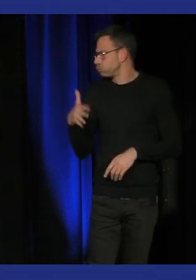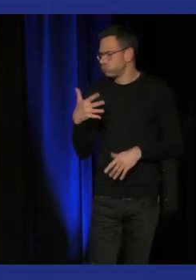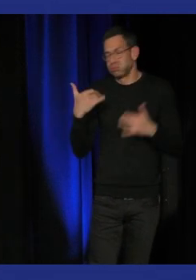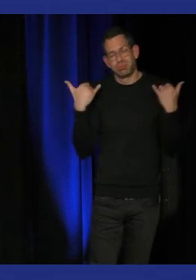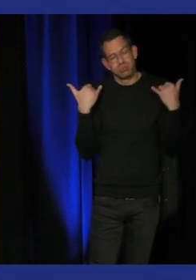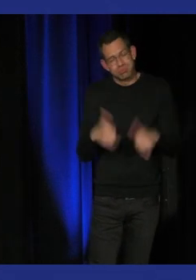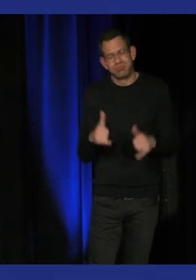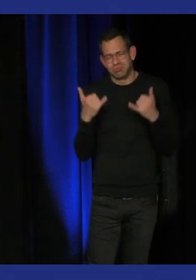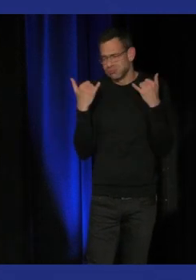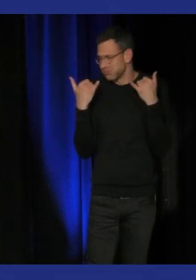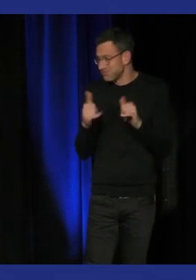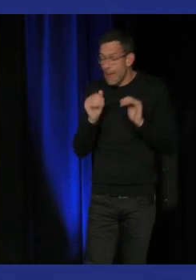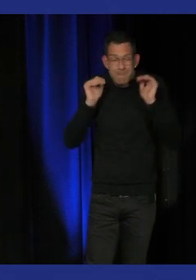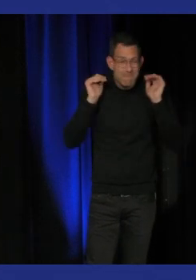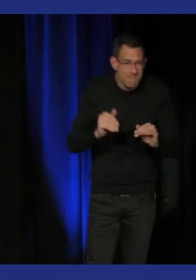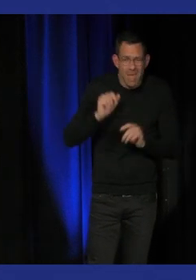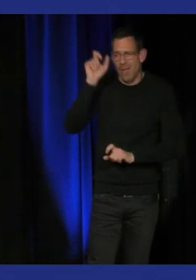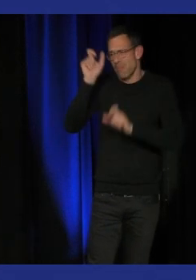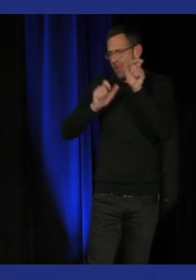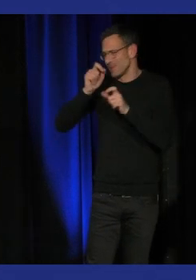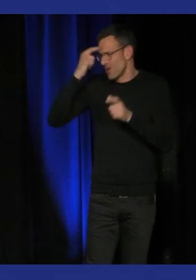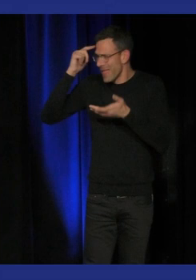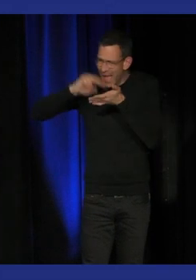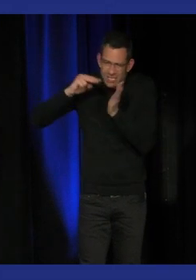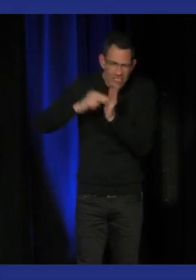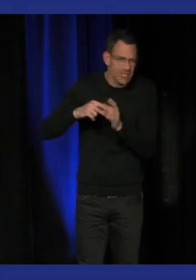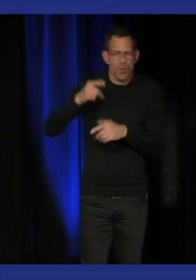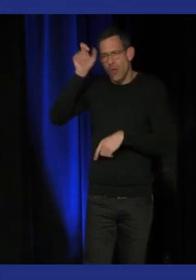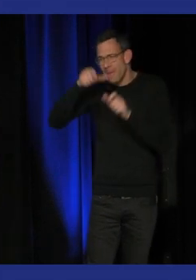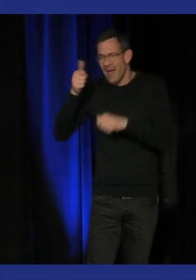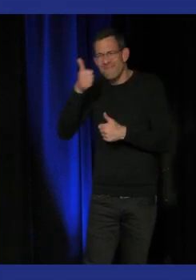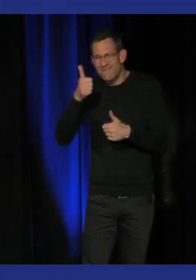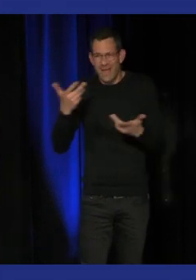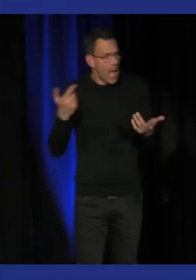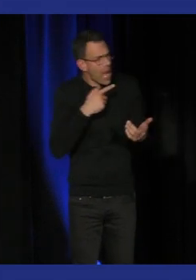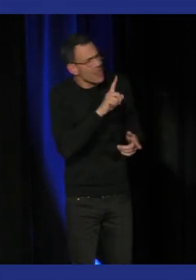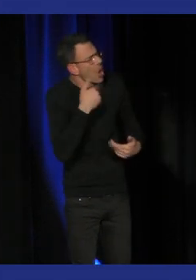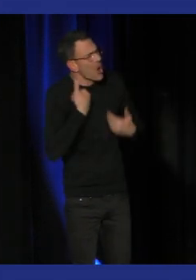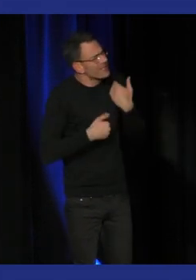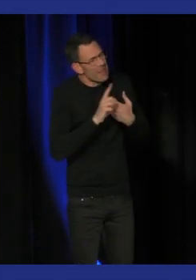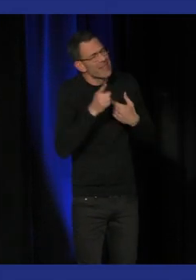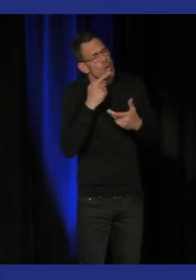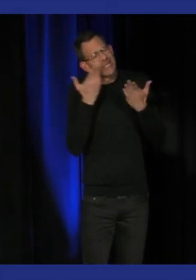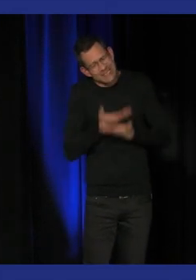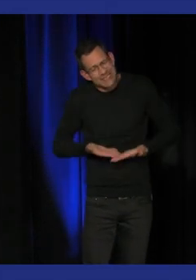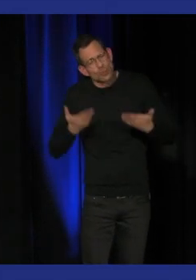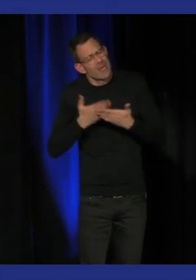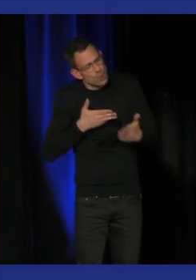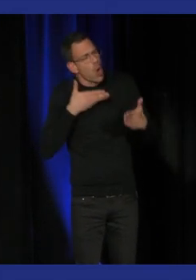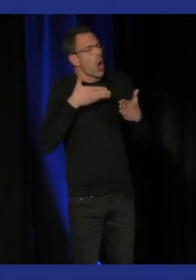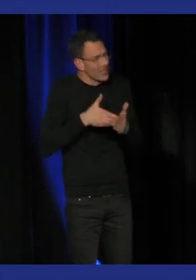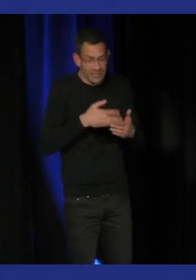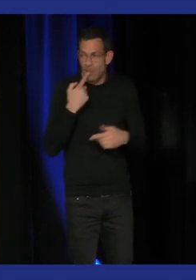loin, parce que même des gens qui sont d'ailleurs ingénieurs, qui sont super et qui disent, faut pas dire handicapé, faut dire en situation de handicap, donc qui